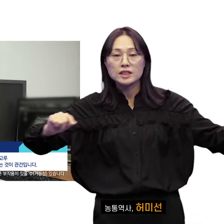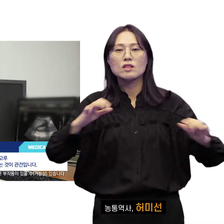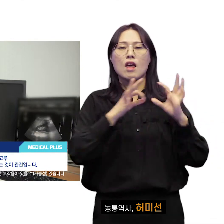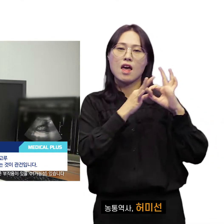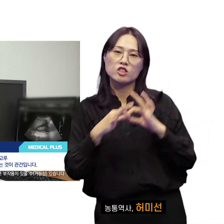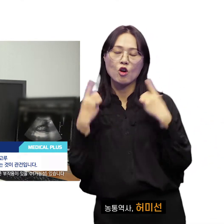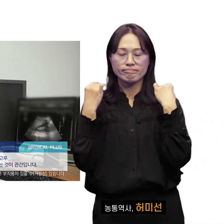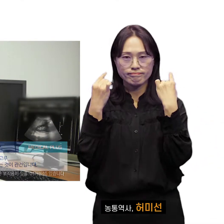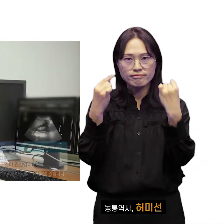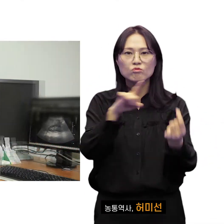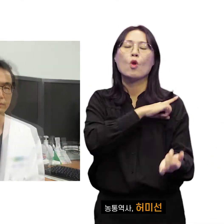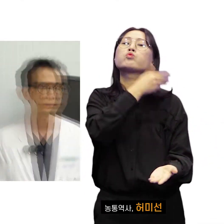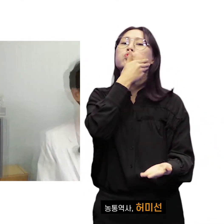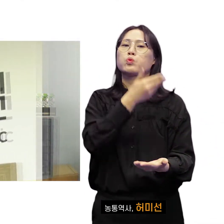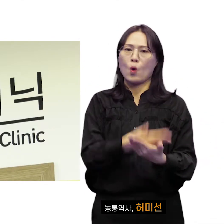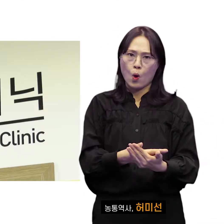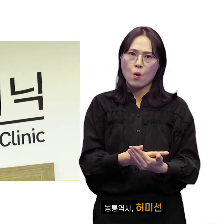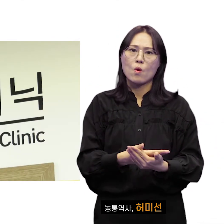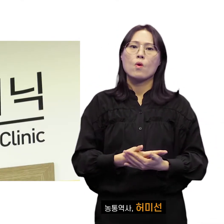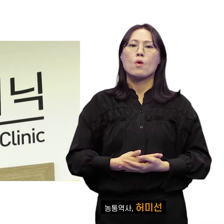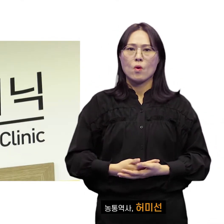관건입니다.